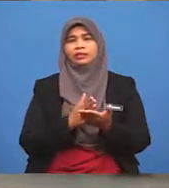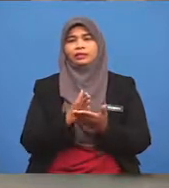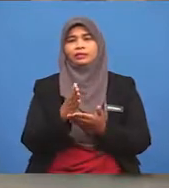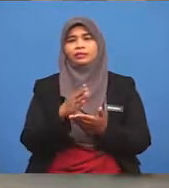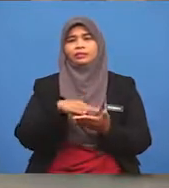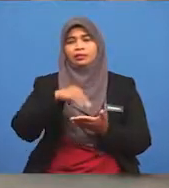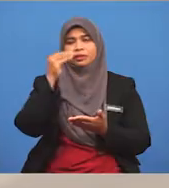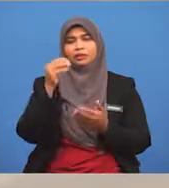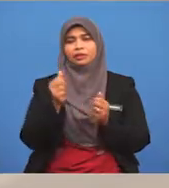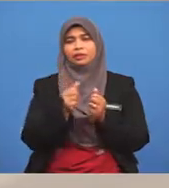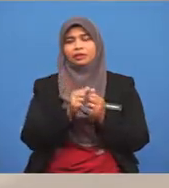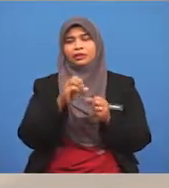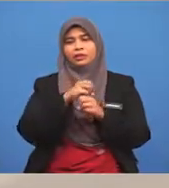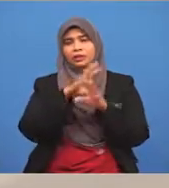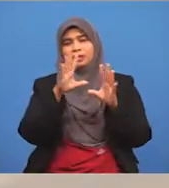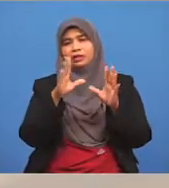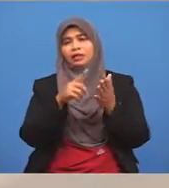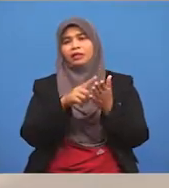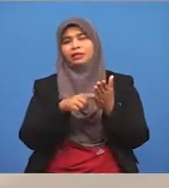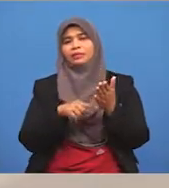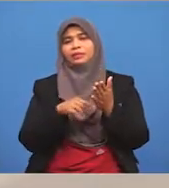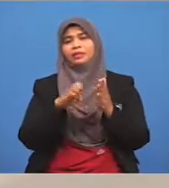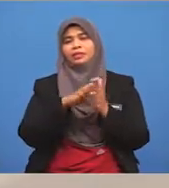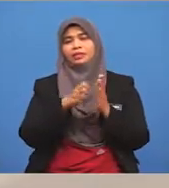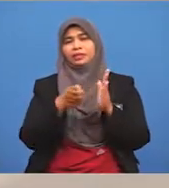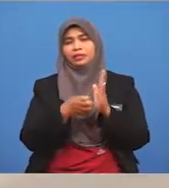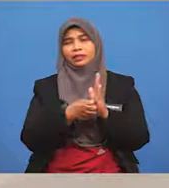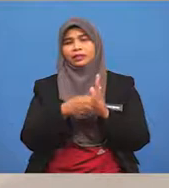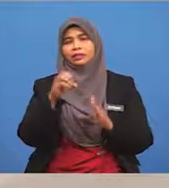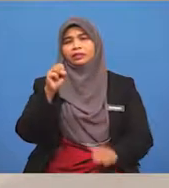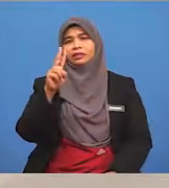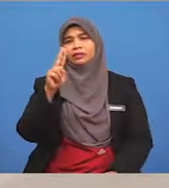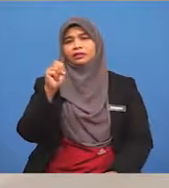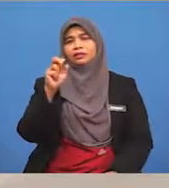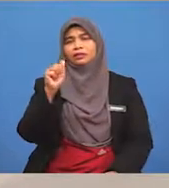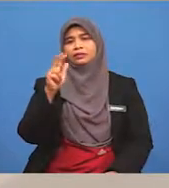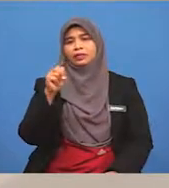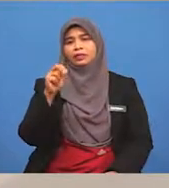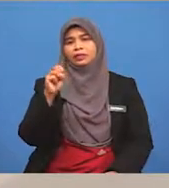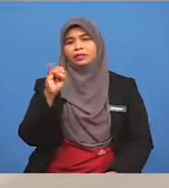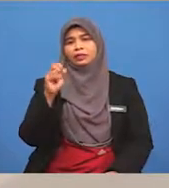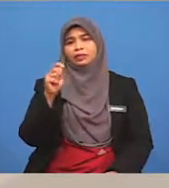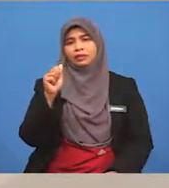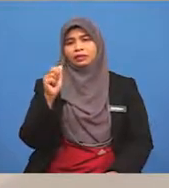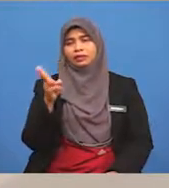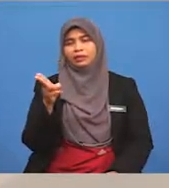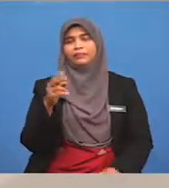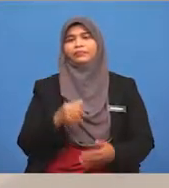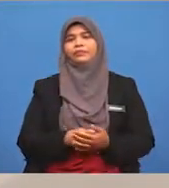kita dengan menerangkan apakah takrif Sunan As-Sittah. Untuk makluman